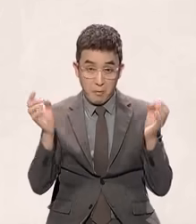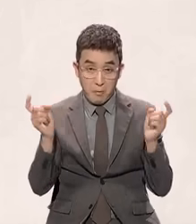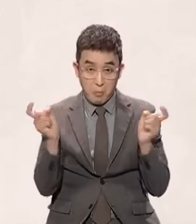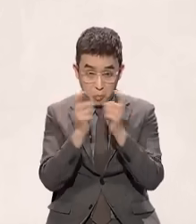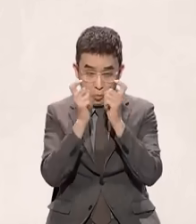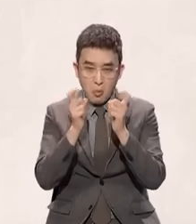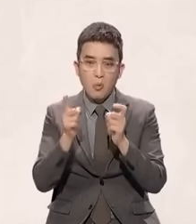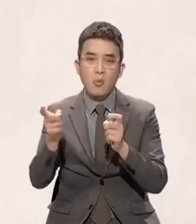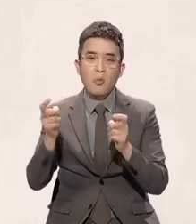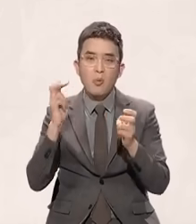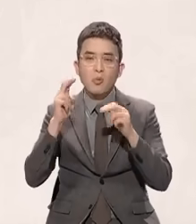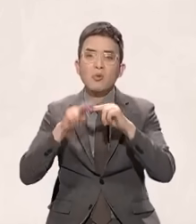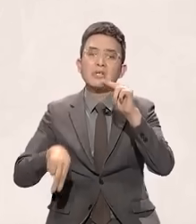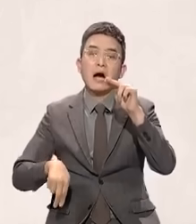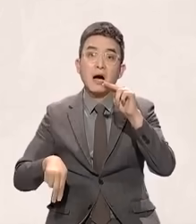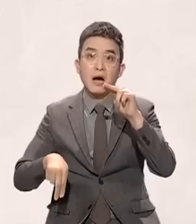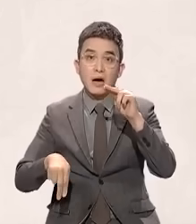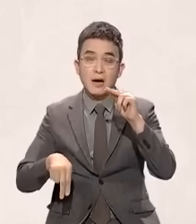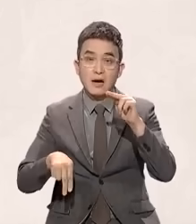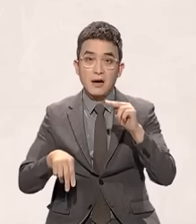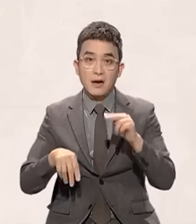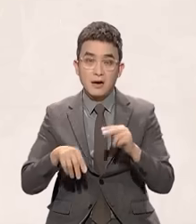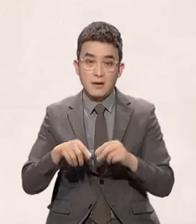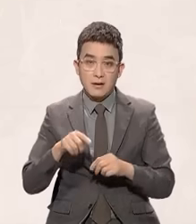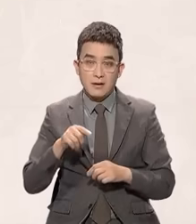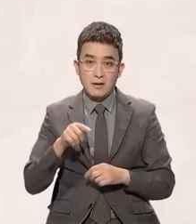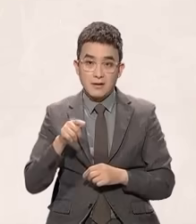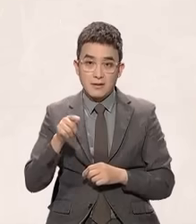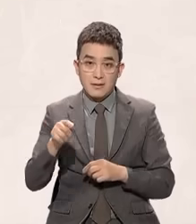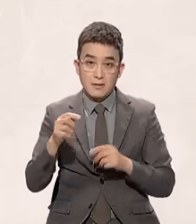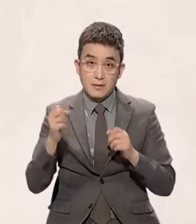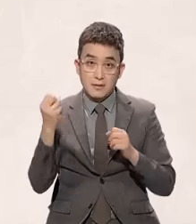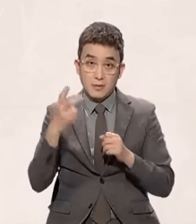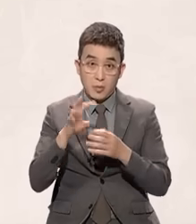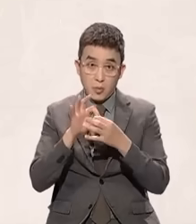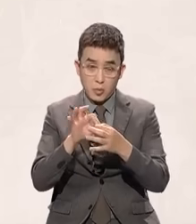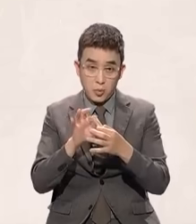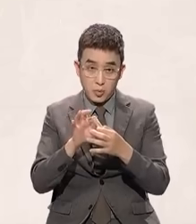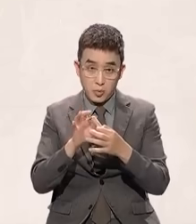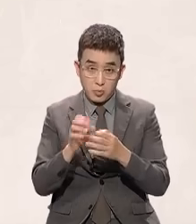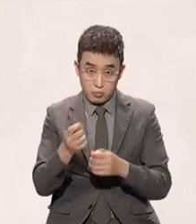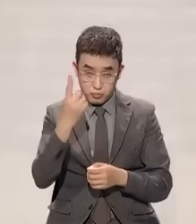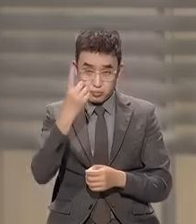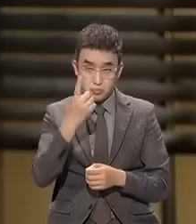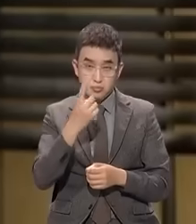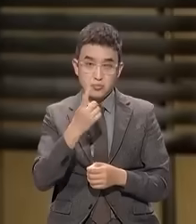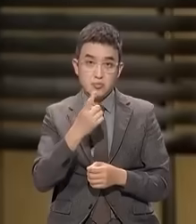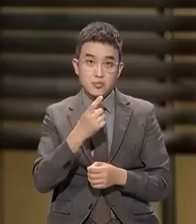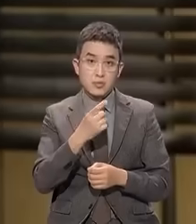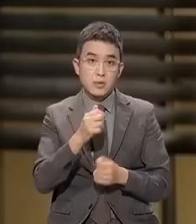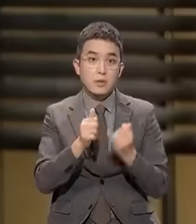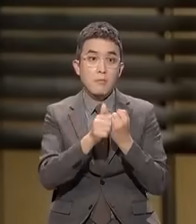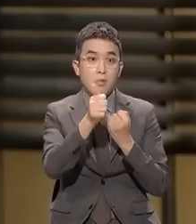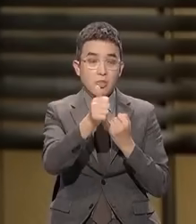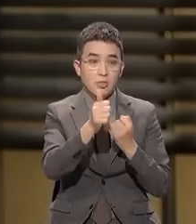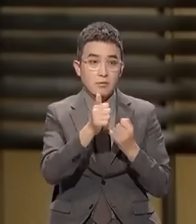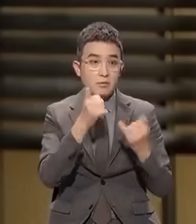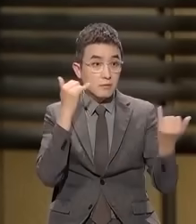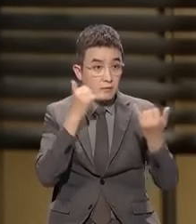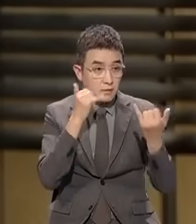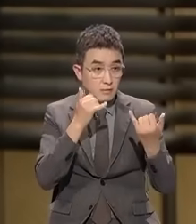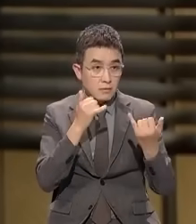원장 제작진은 그렇게 얘기를 했습니다. 그래서 제작진은 다시 이제 피해를 입은 남편분한테 연락을 했더니 아니 무슨 보상 절차 처음